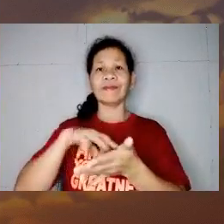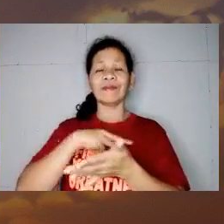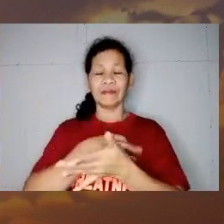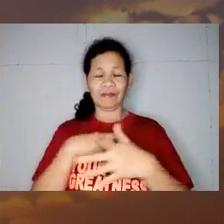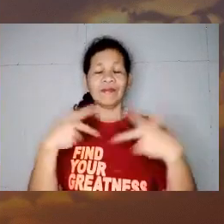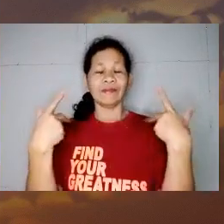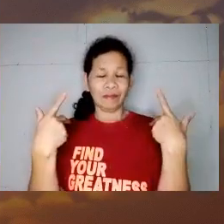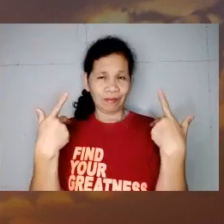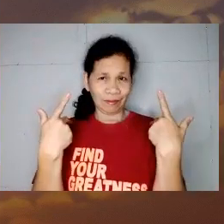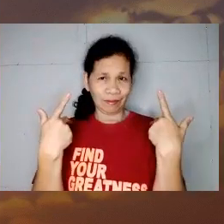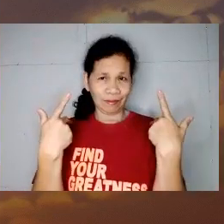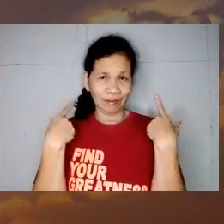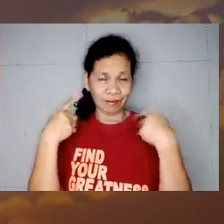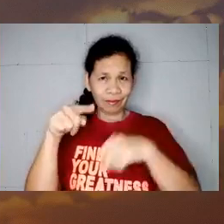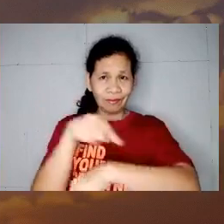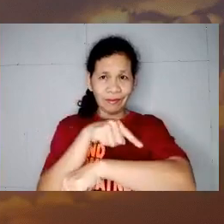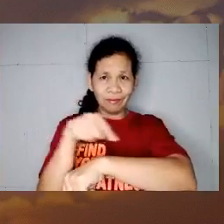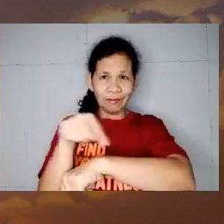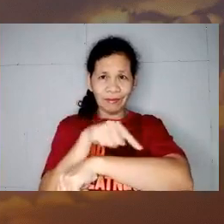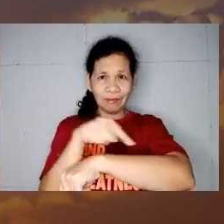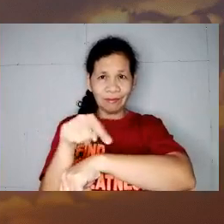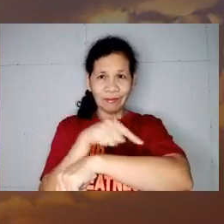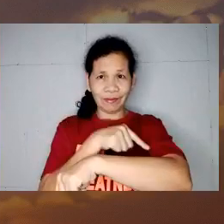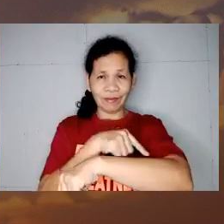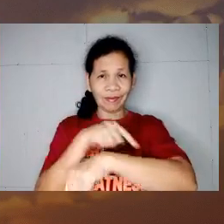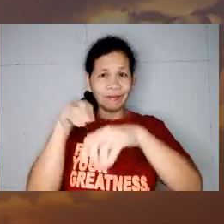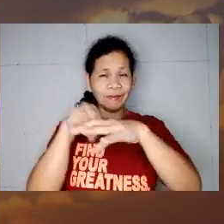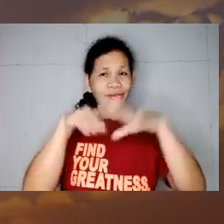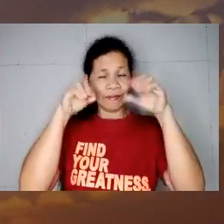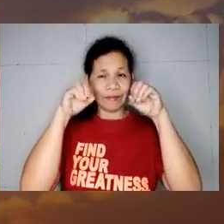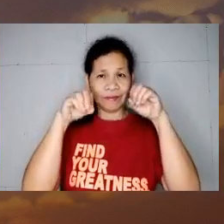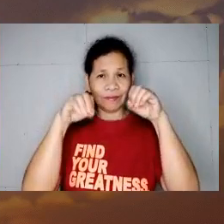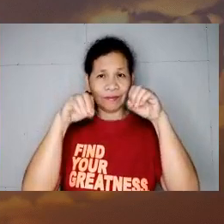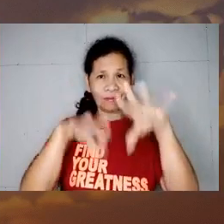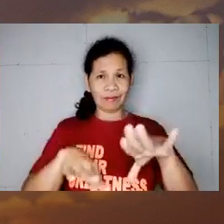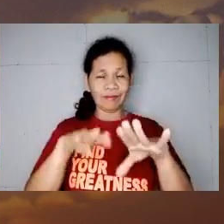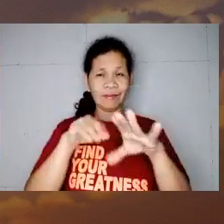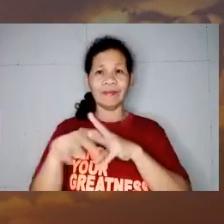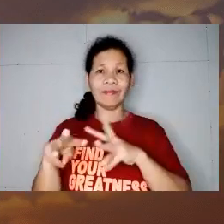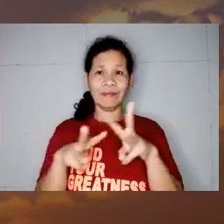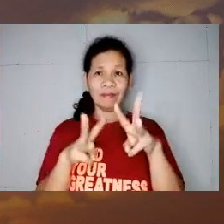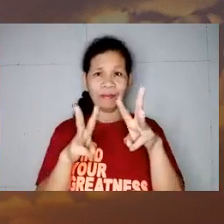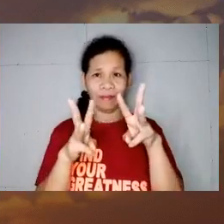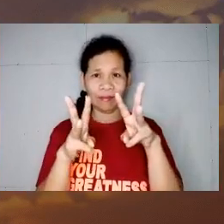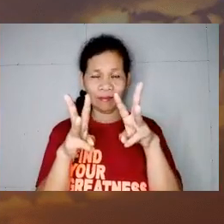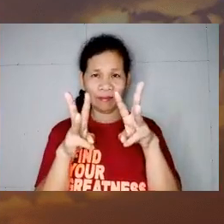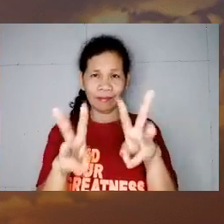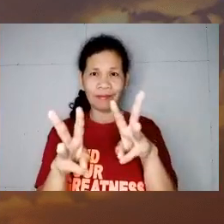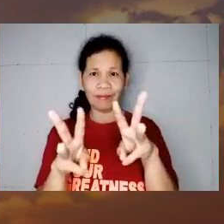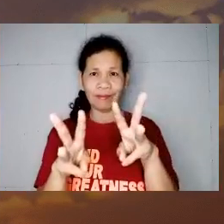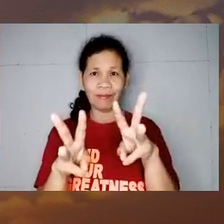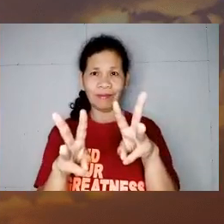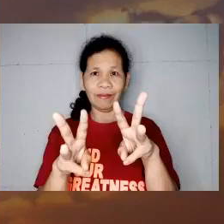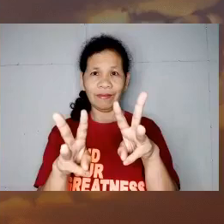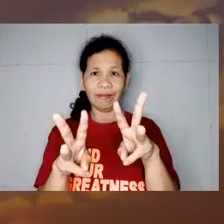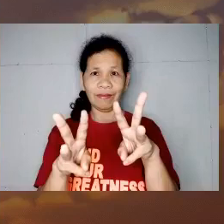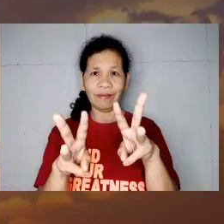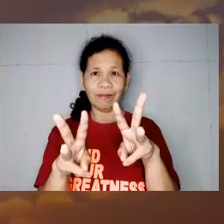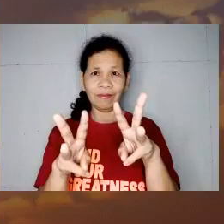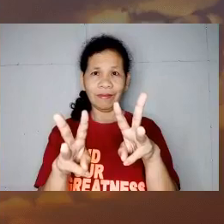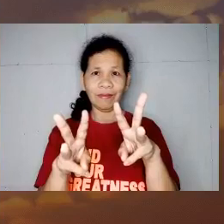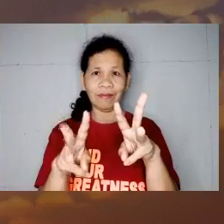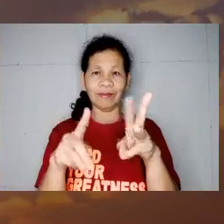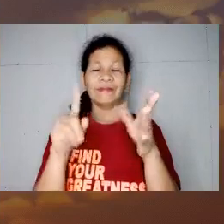na sa mga taong naligaw sa landas. Sabi niya, anuman ang ginawa natin sa